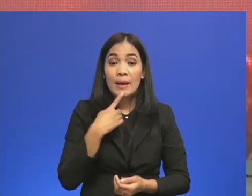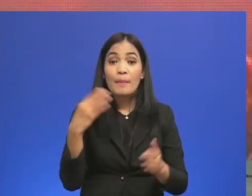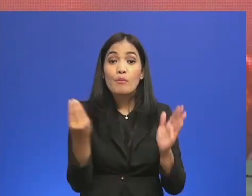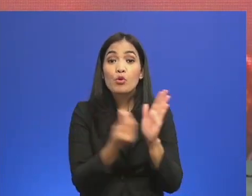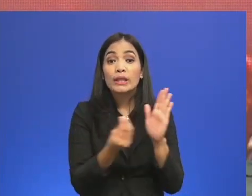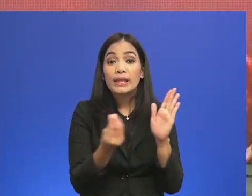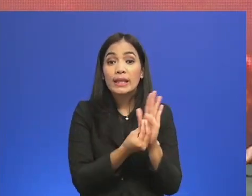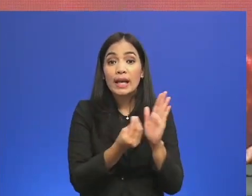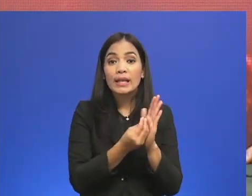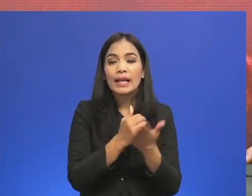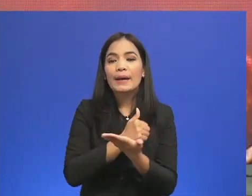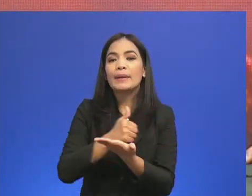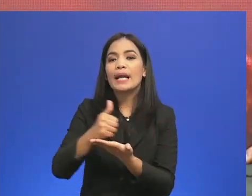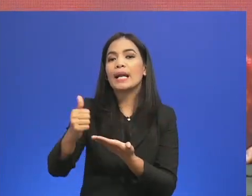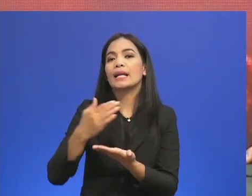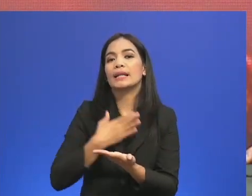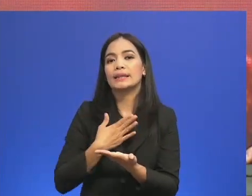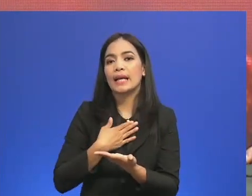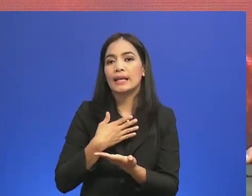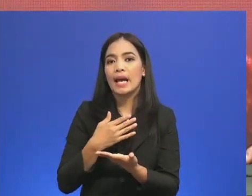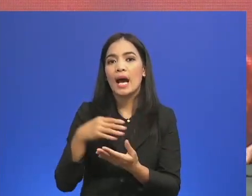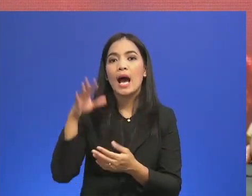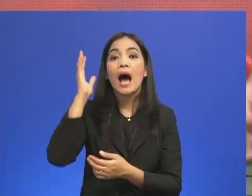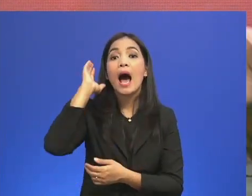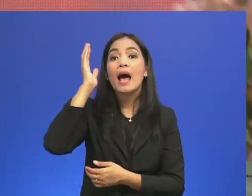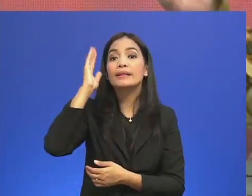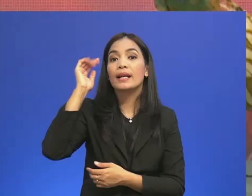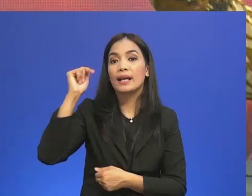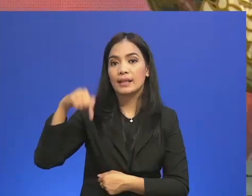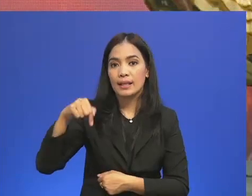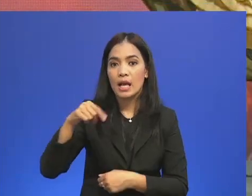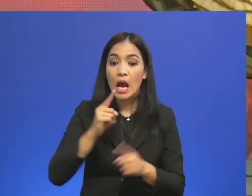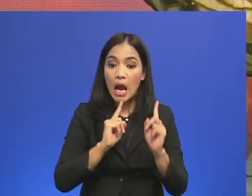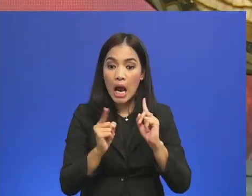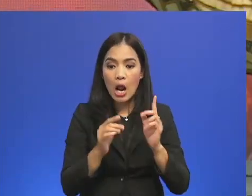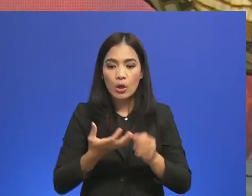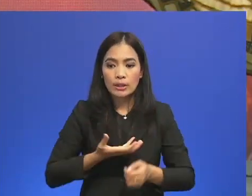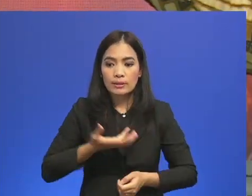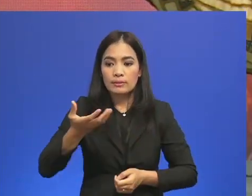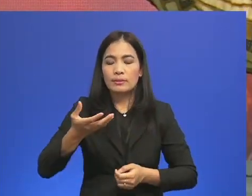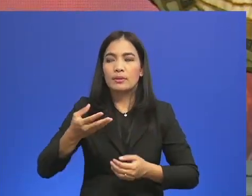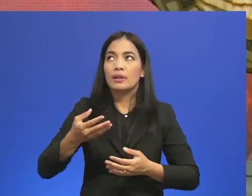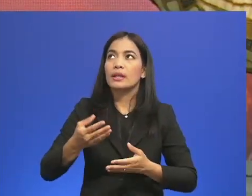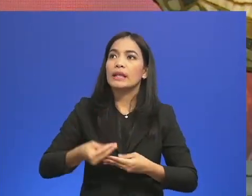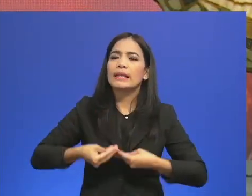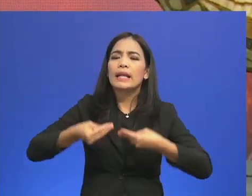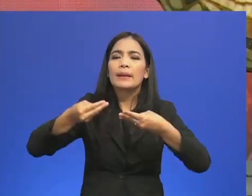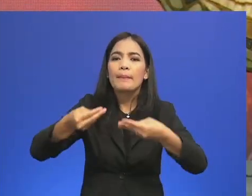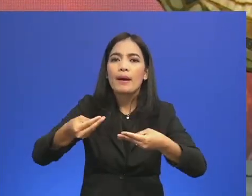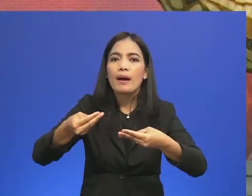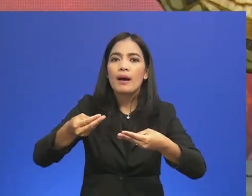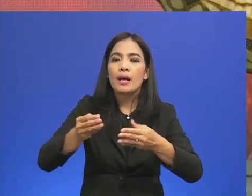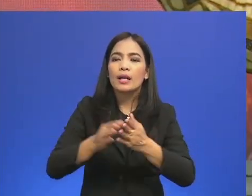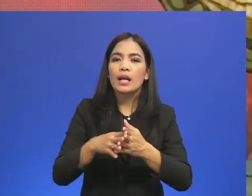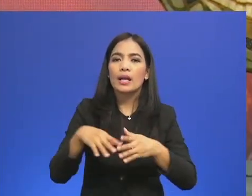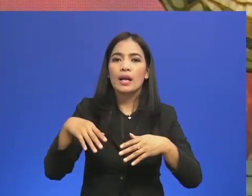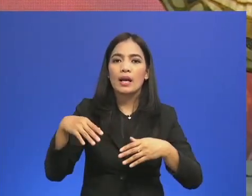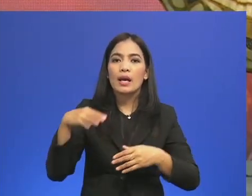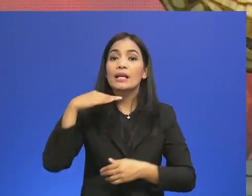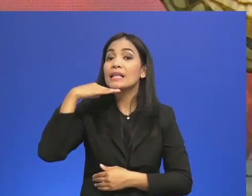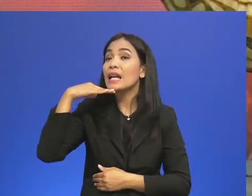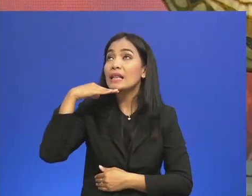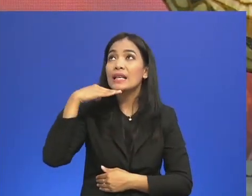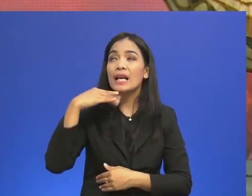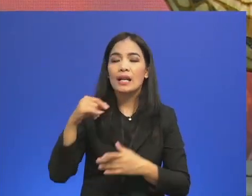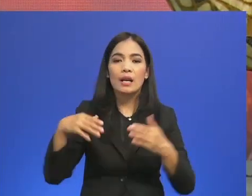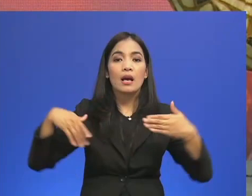membuktikan kebenaran yang saya sampaikan ini. Kalau ambisimu adalah diterima, dinantikan oleh para malaikat kudus